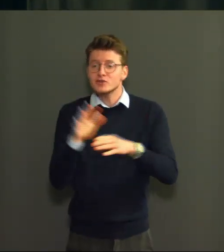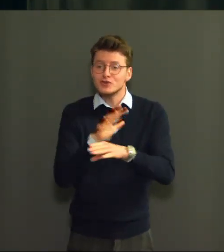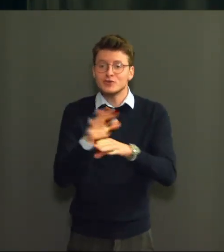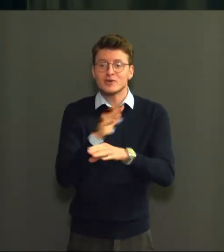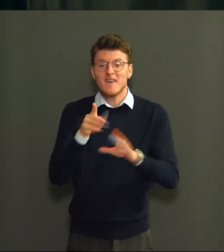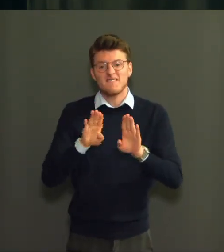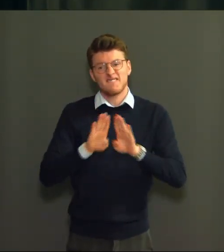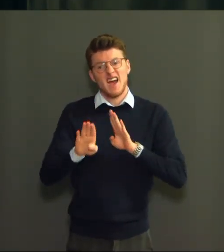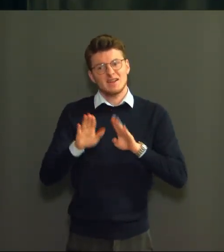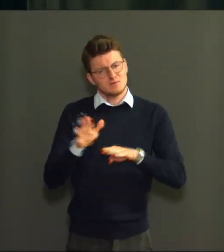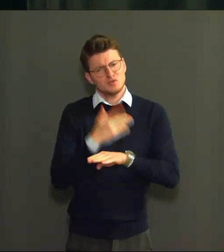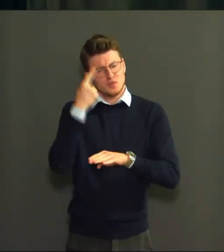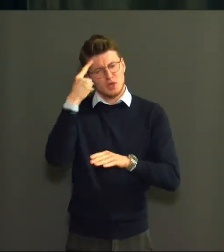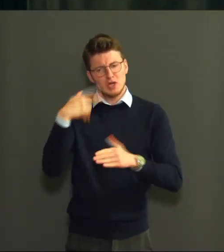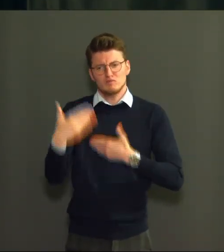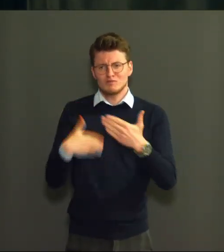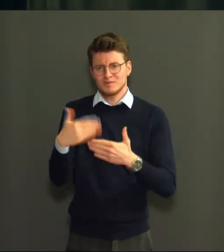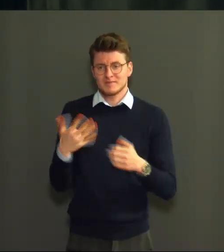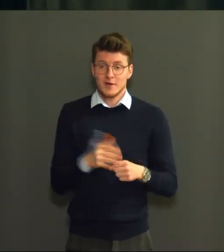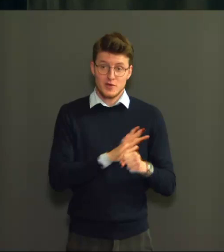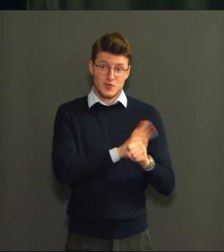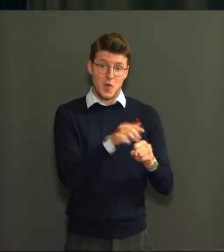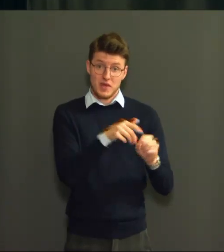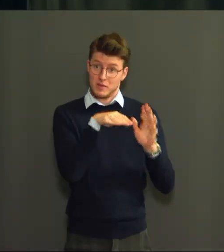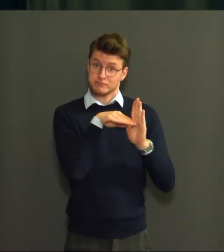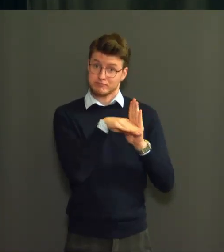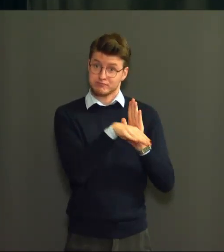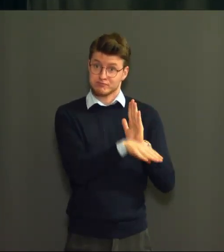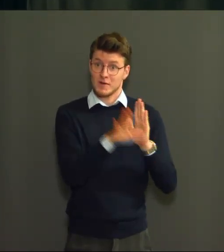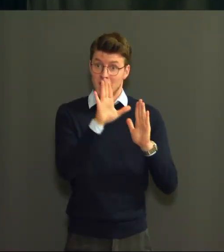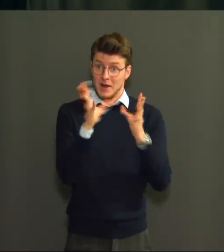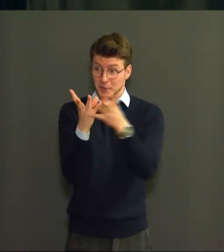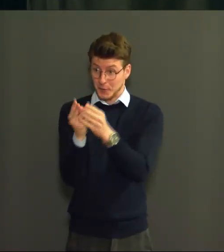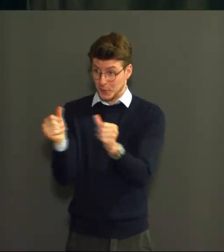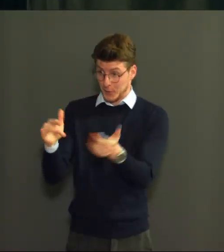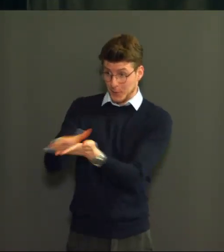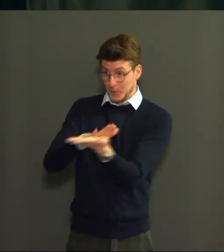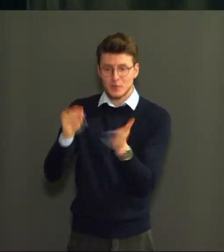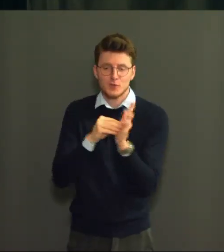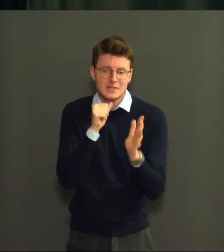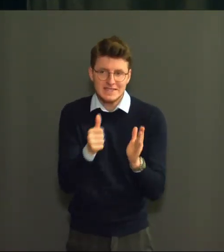Dus profiteer van het weekend, doe het buiten op een veilige manier. Donc le prochain